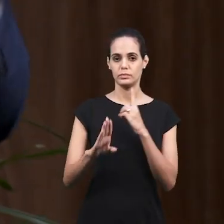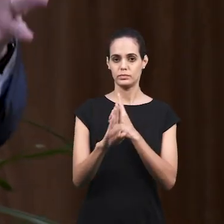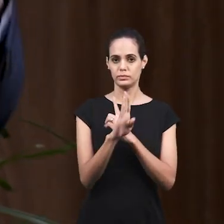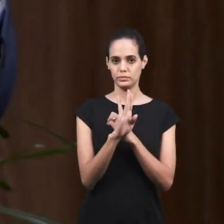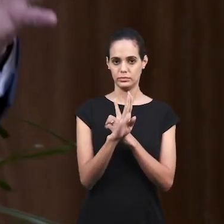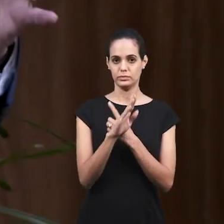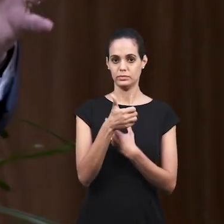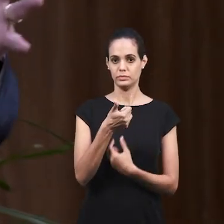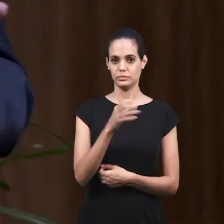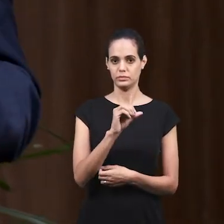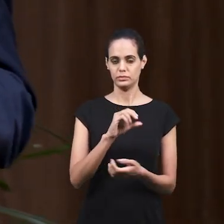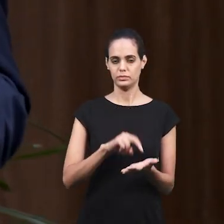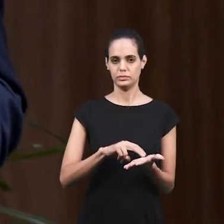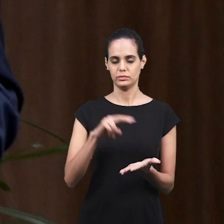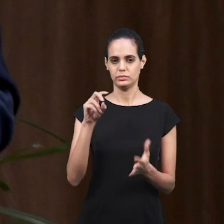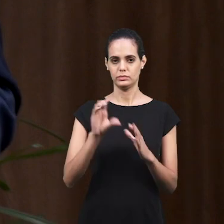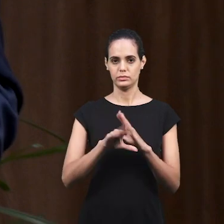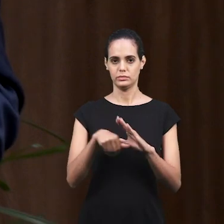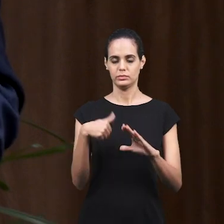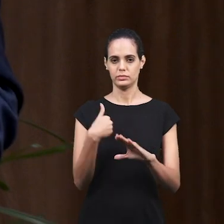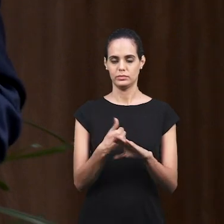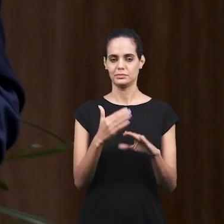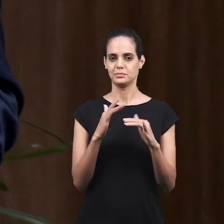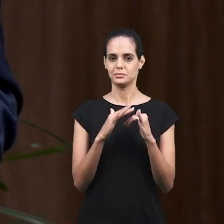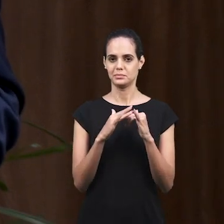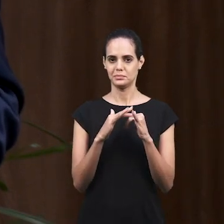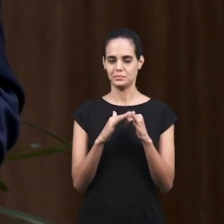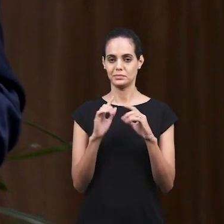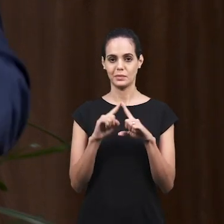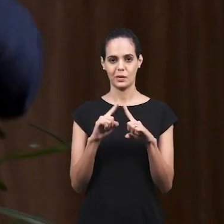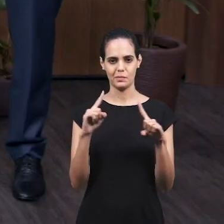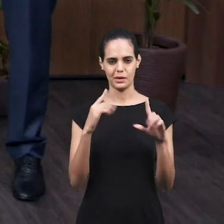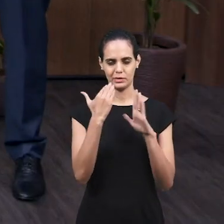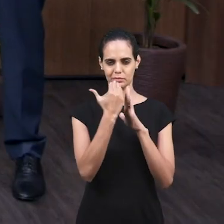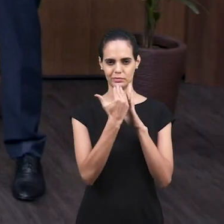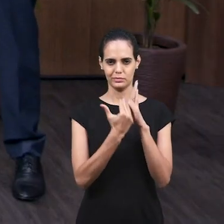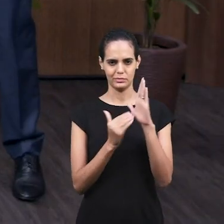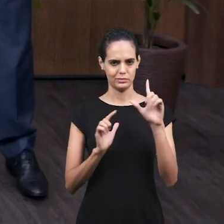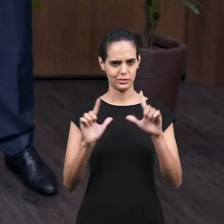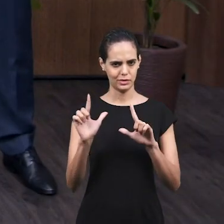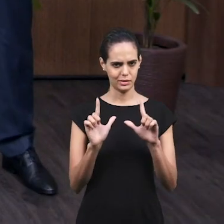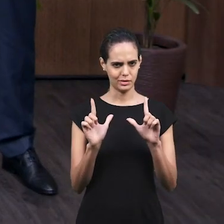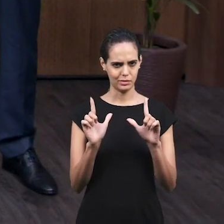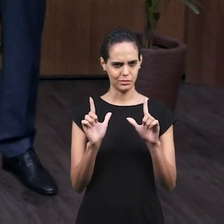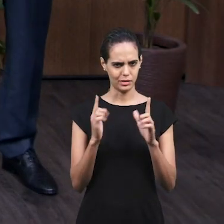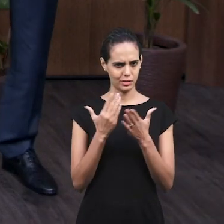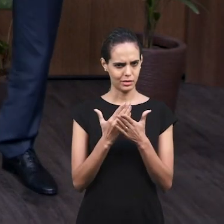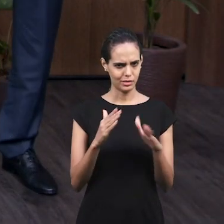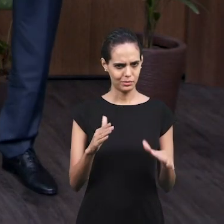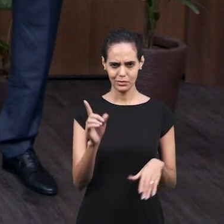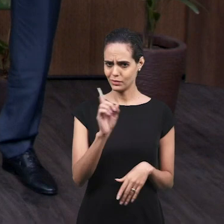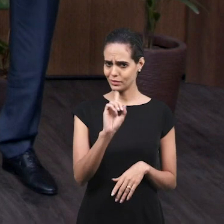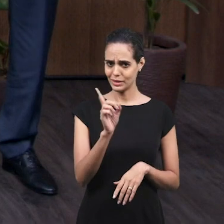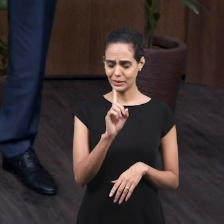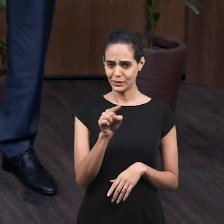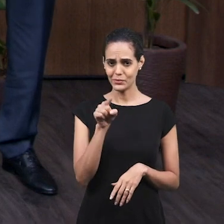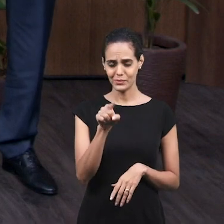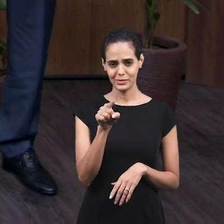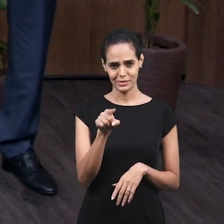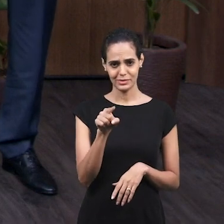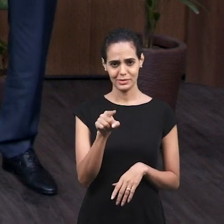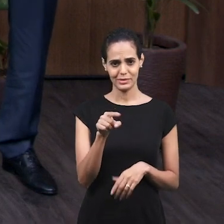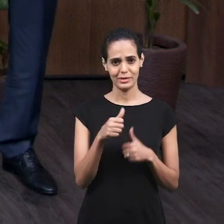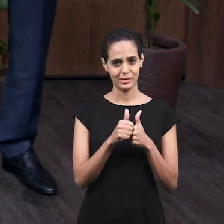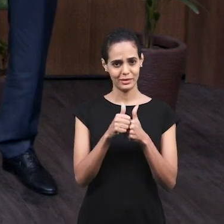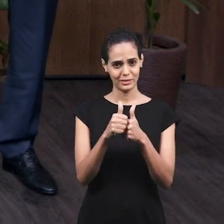canal YouTube, mais la promotion n'est pas finie. Et nous vous invitons à que vous continuez à